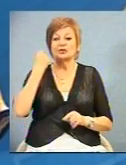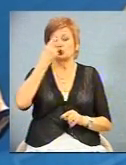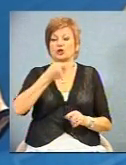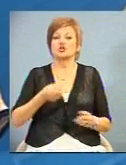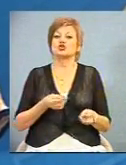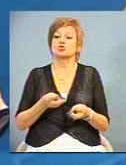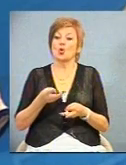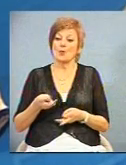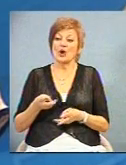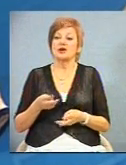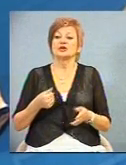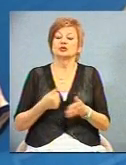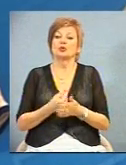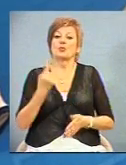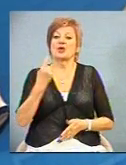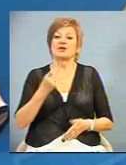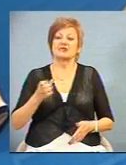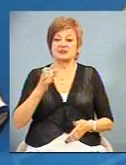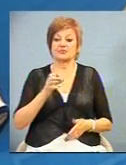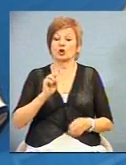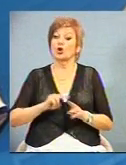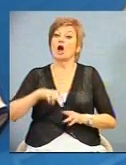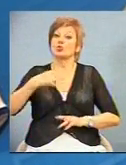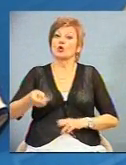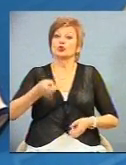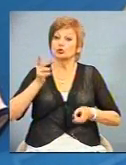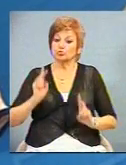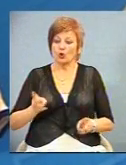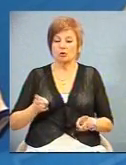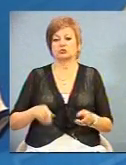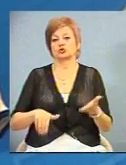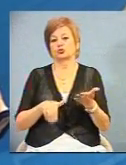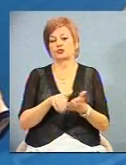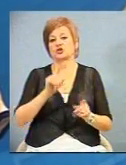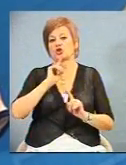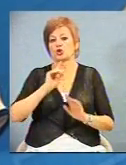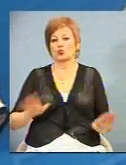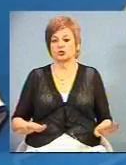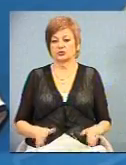та діятиме до 1 вересня. Боржників за житлово-комунальні послуги субсидій позбавлять.